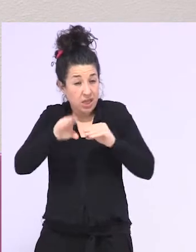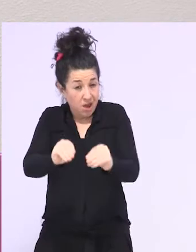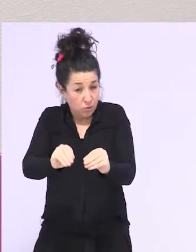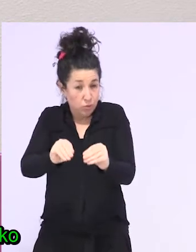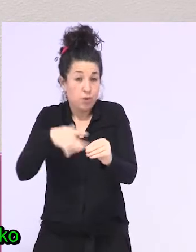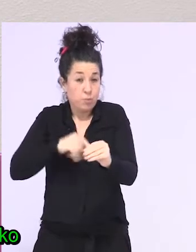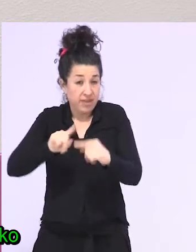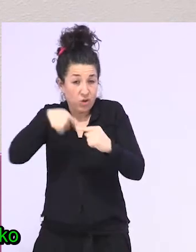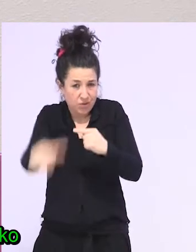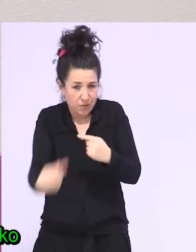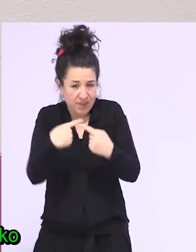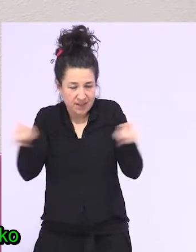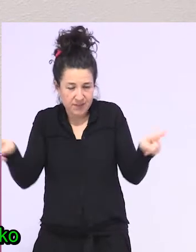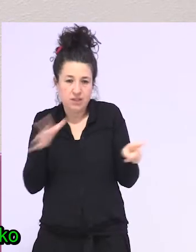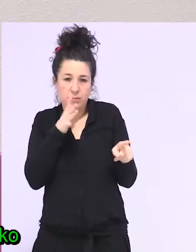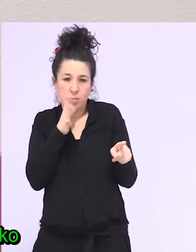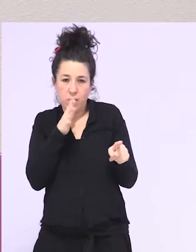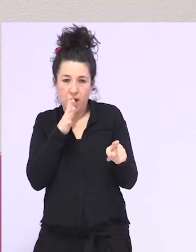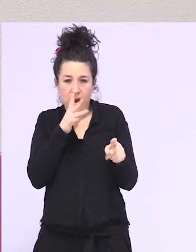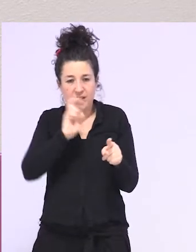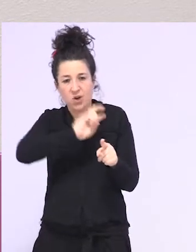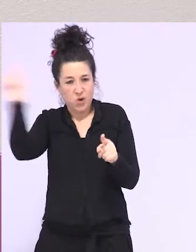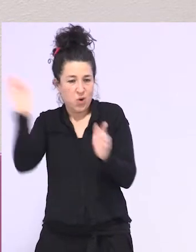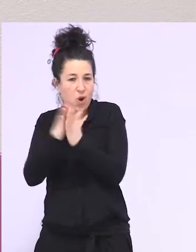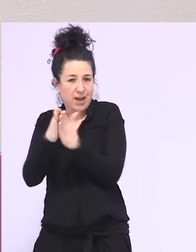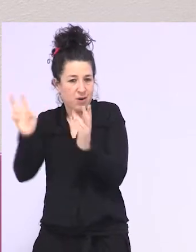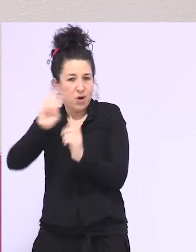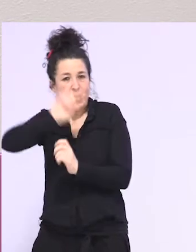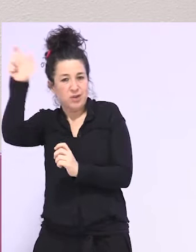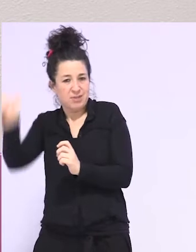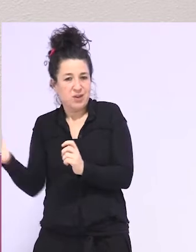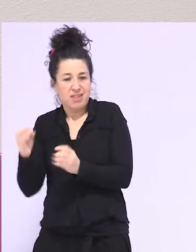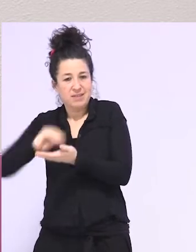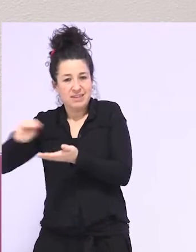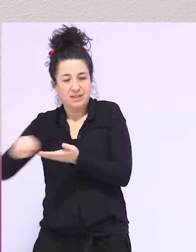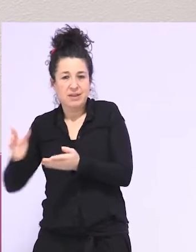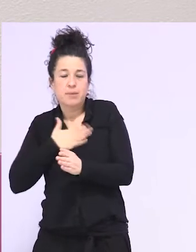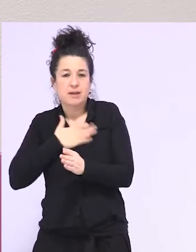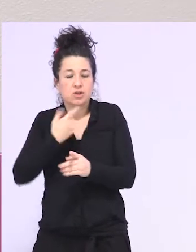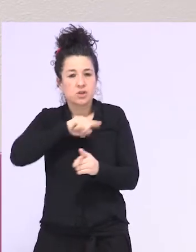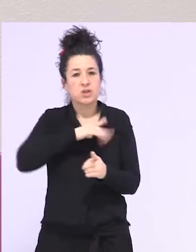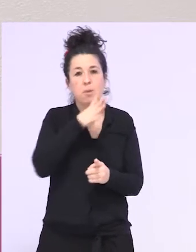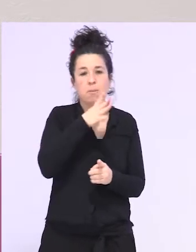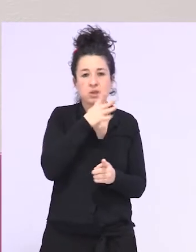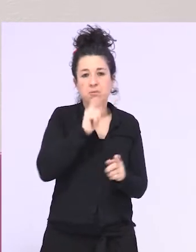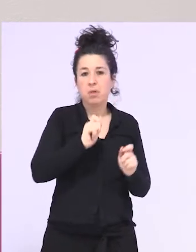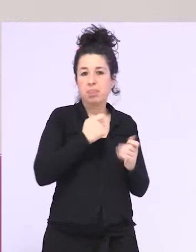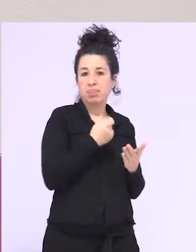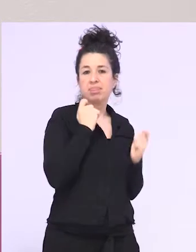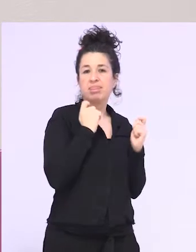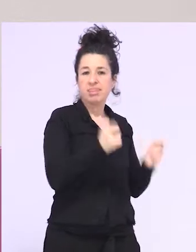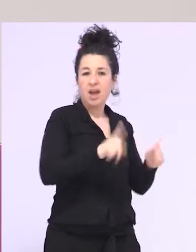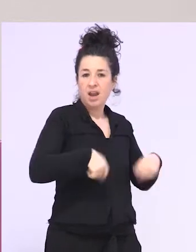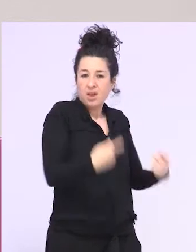idatzi beharko luke, baina guri hemen interesatzen zaigunerako argudio hori da bakarrika naturalizatzailea, ez? Logika bat eskaintzen du eta